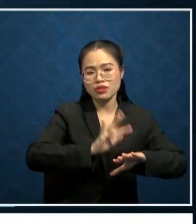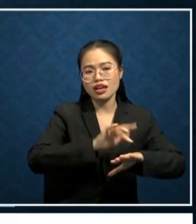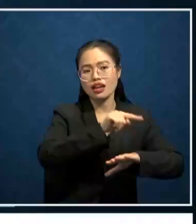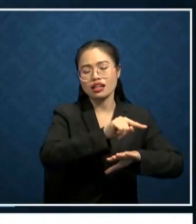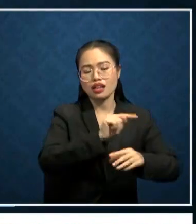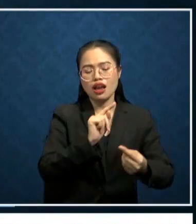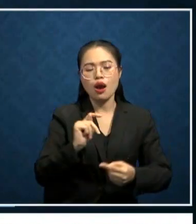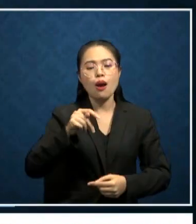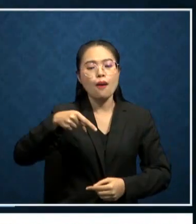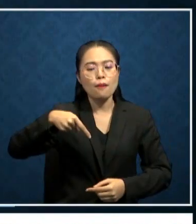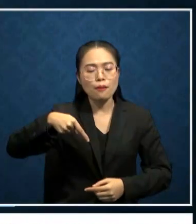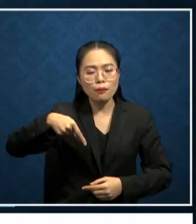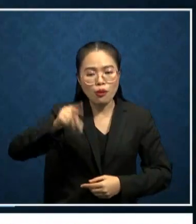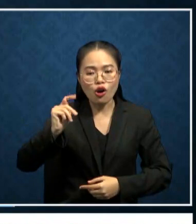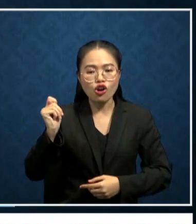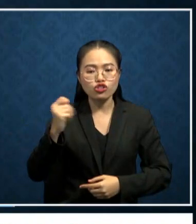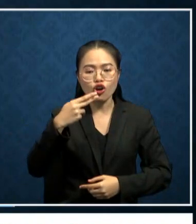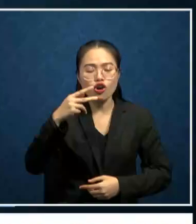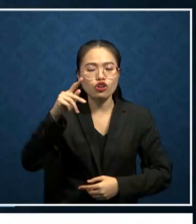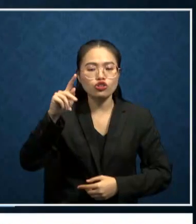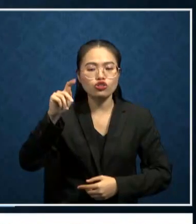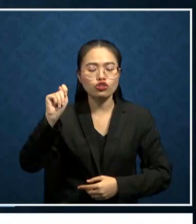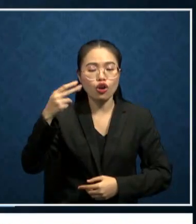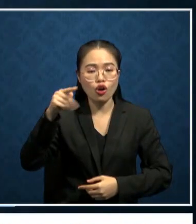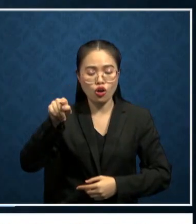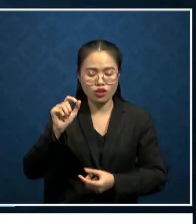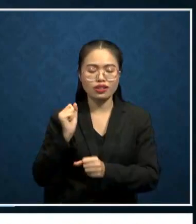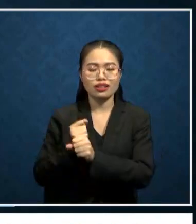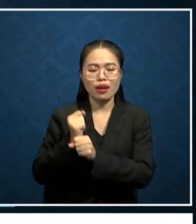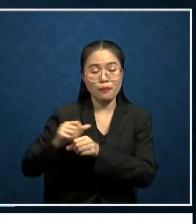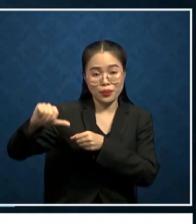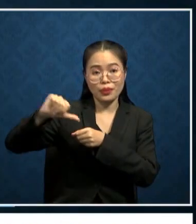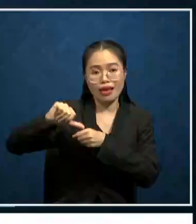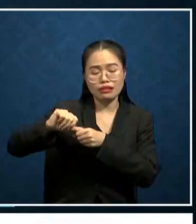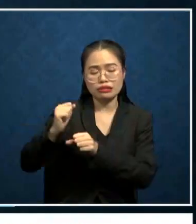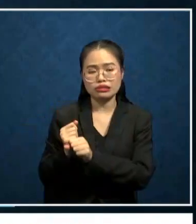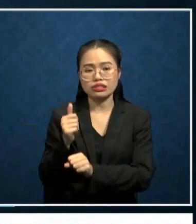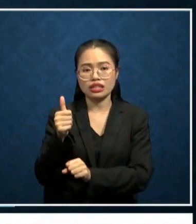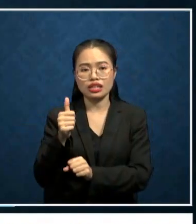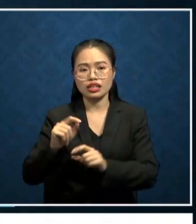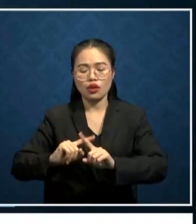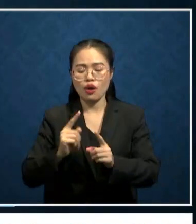ปตทสามารถใช้ Bแสพเอ้ย by bypแกสได้นะครับในเรื่องนี้นะครับ